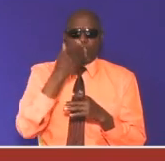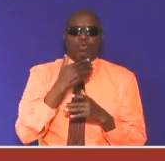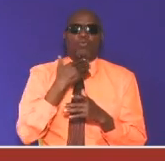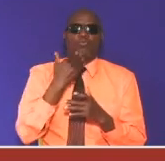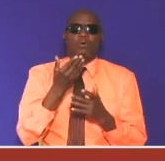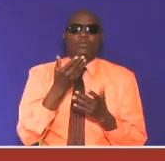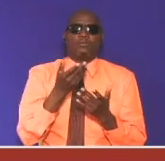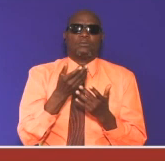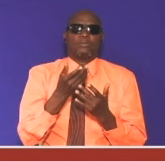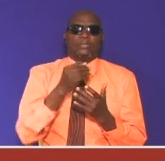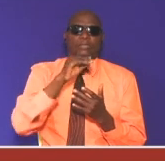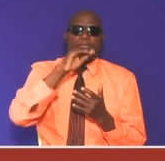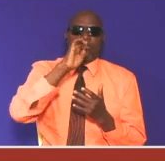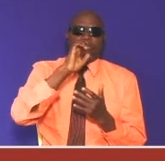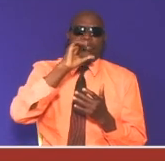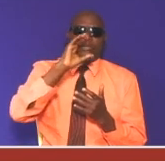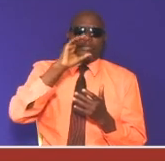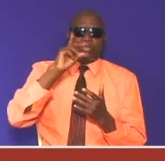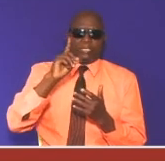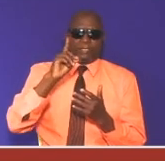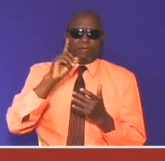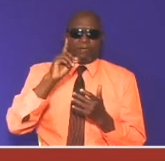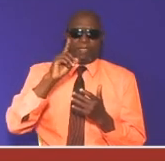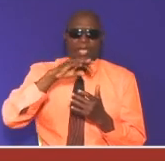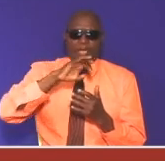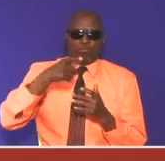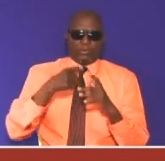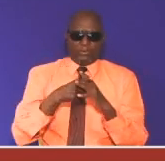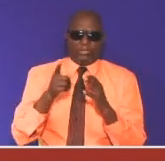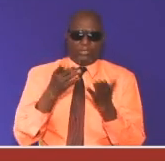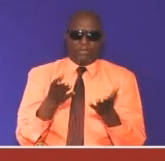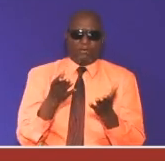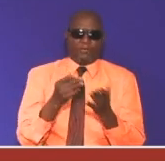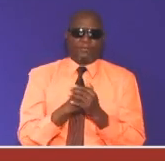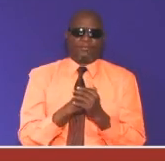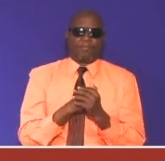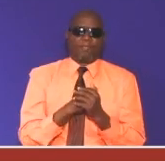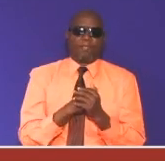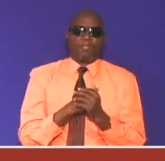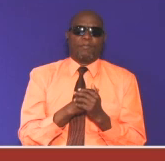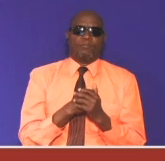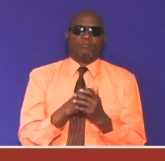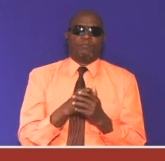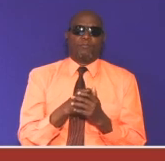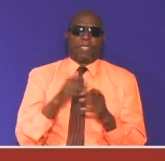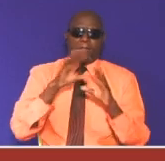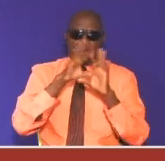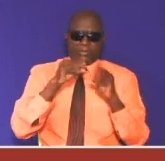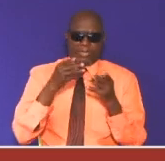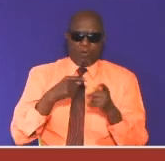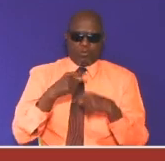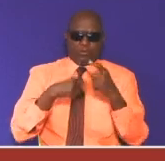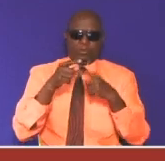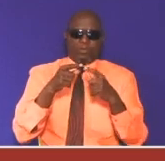capitation for ECDs. Baadhi ya kaunti zimeanza. Sisi katika mchakato wa budget tunaoendelea